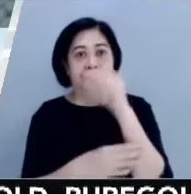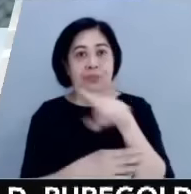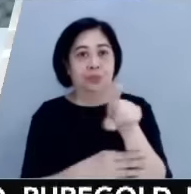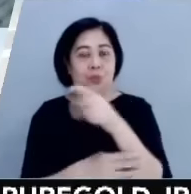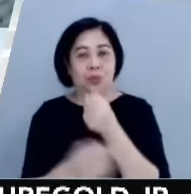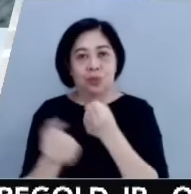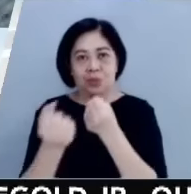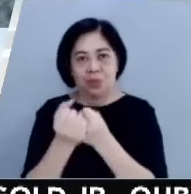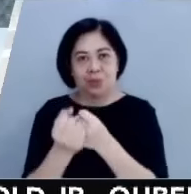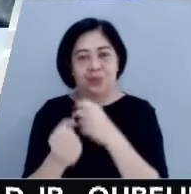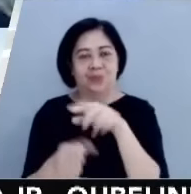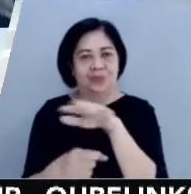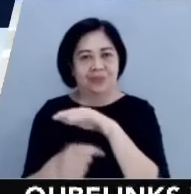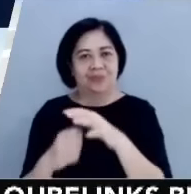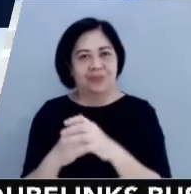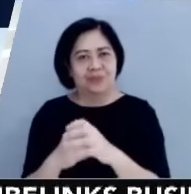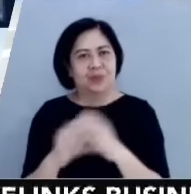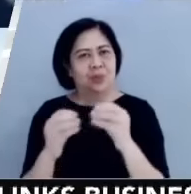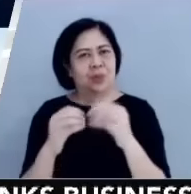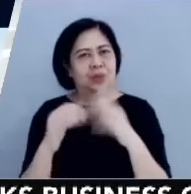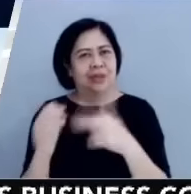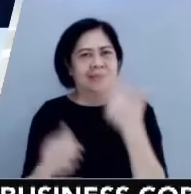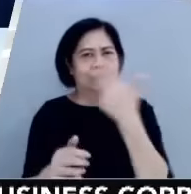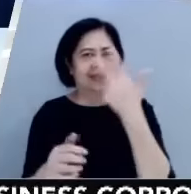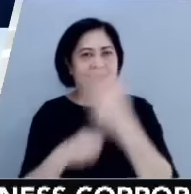kanila ng mahigit tatlong